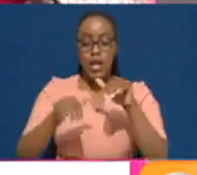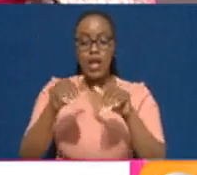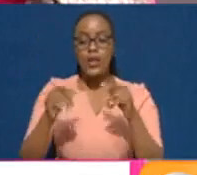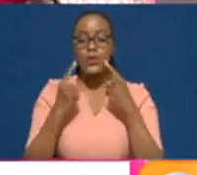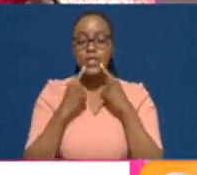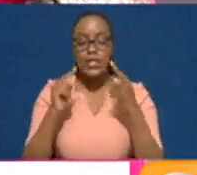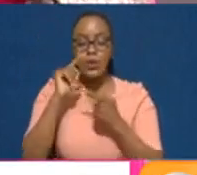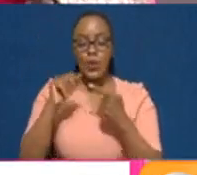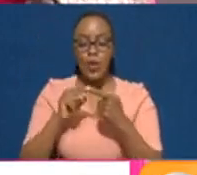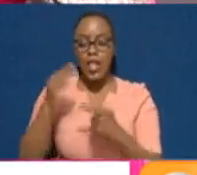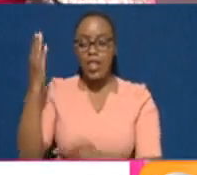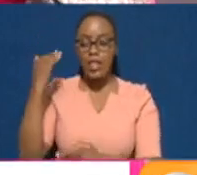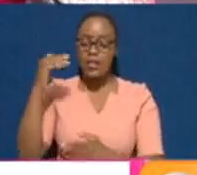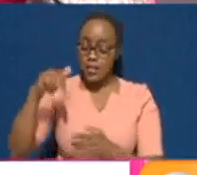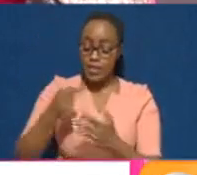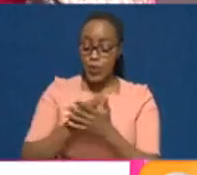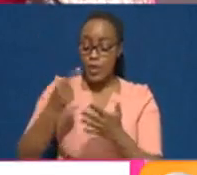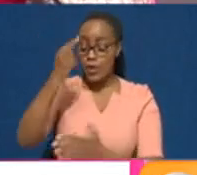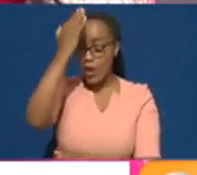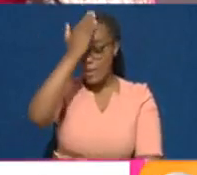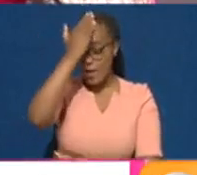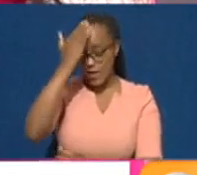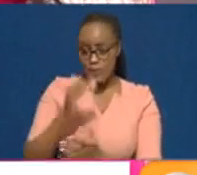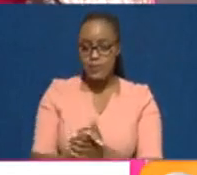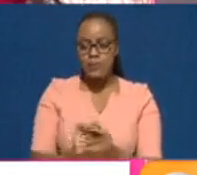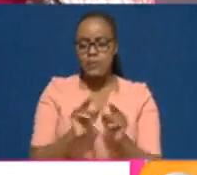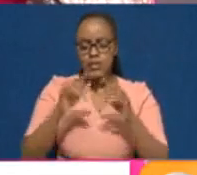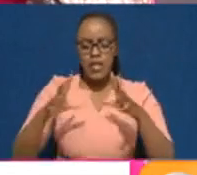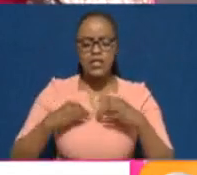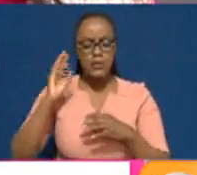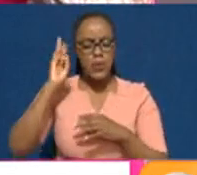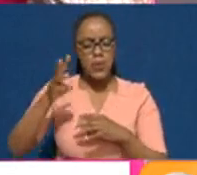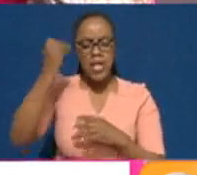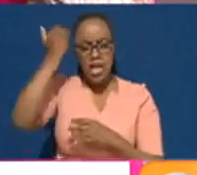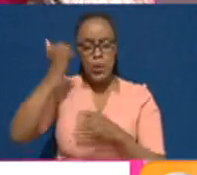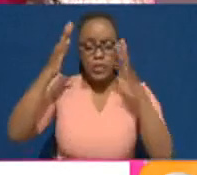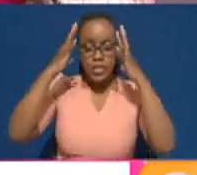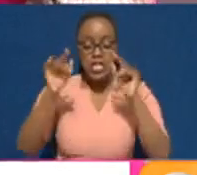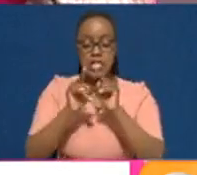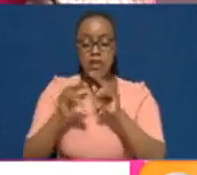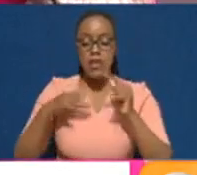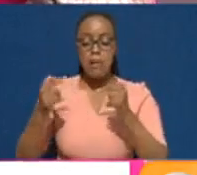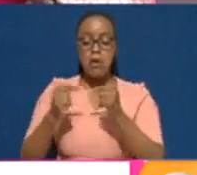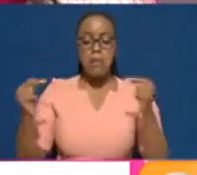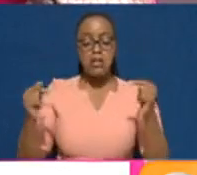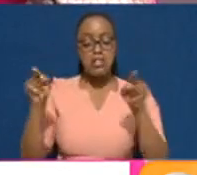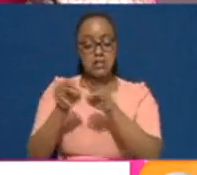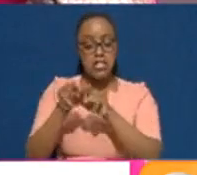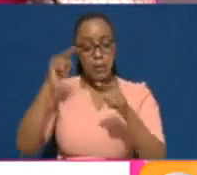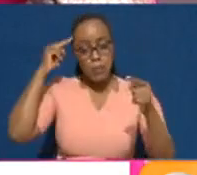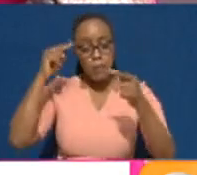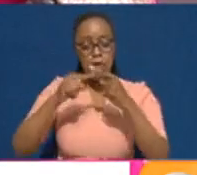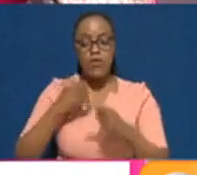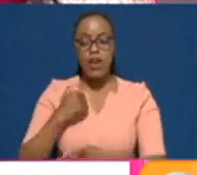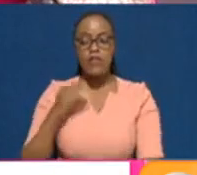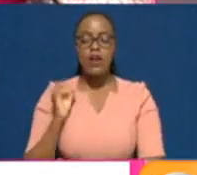iliyotangazwa Jumatatu iliyopita. Na Odinga anasema kwamba atakubali uamuzi wa mahakama na kuwataka upinzani wake kuwa na nia hiyo. Miriam